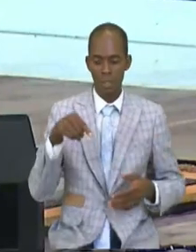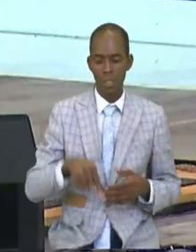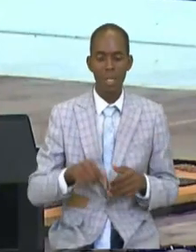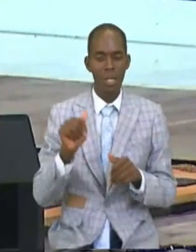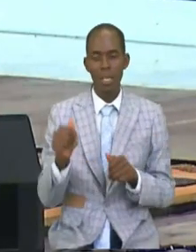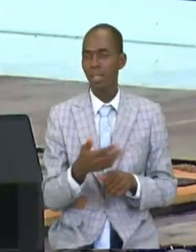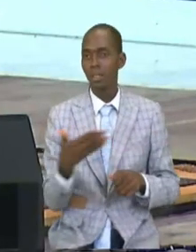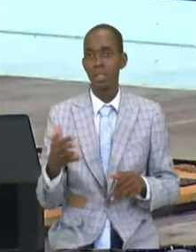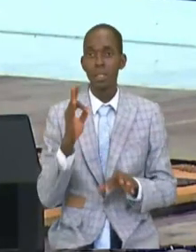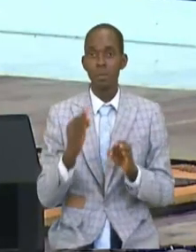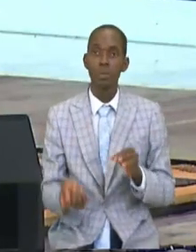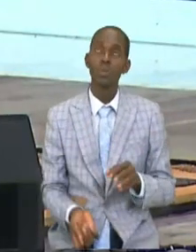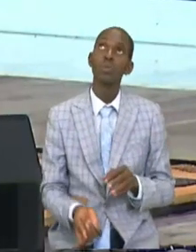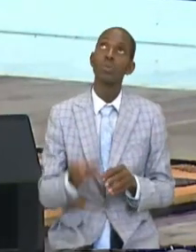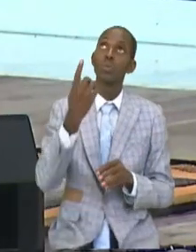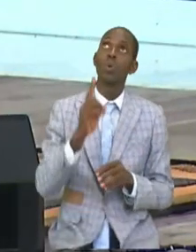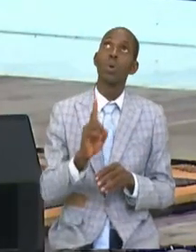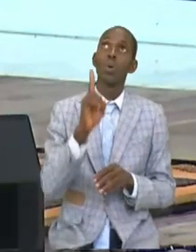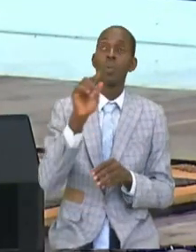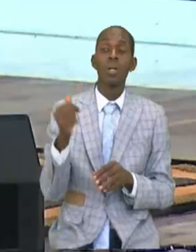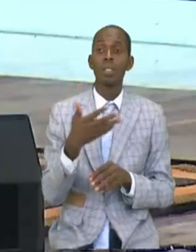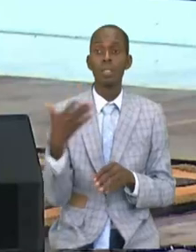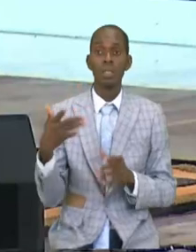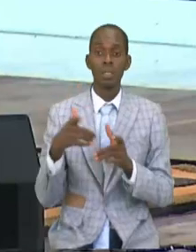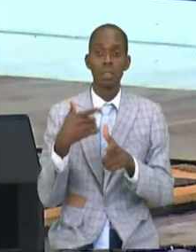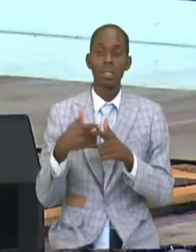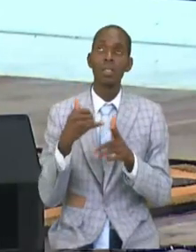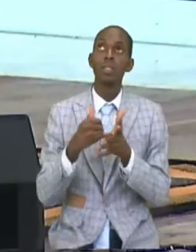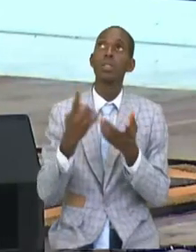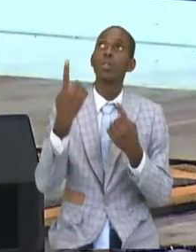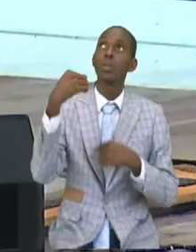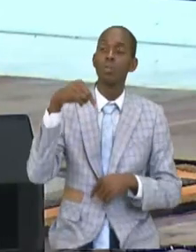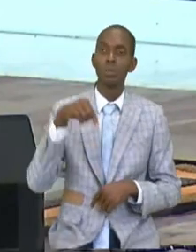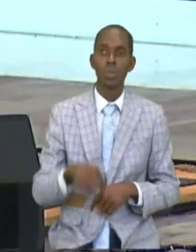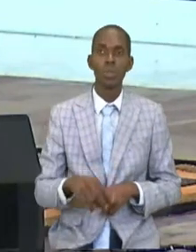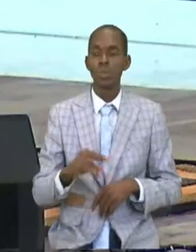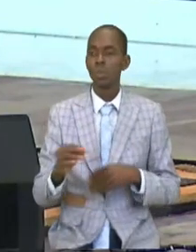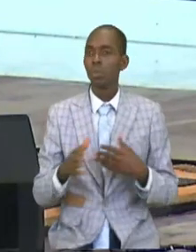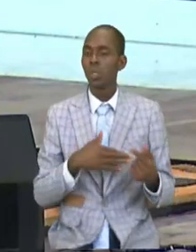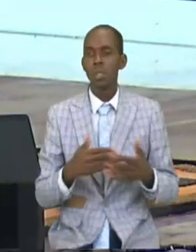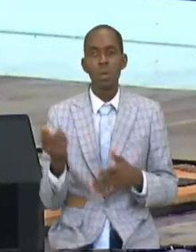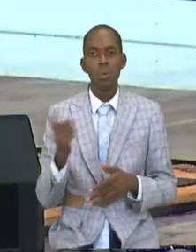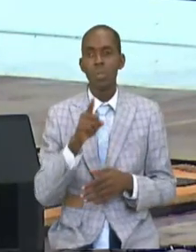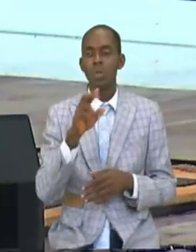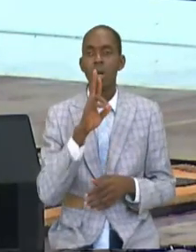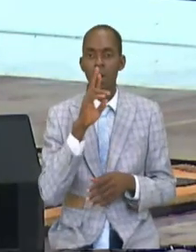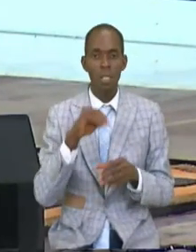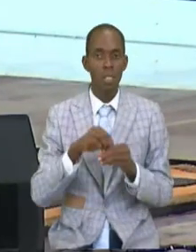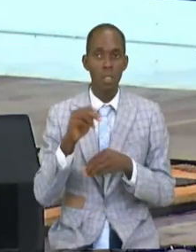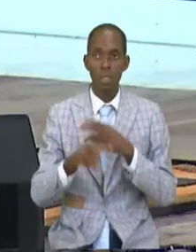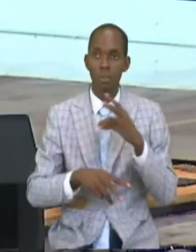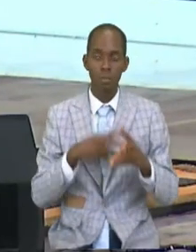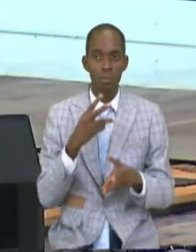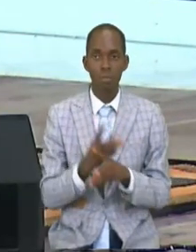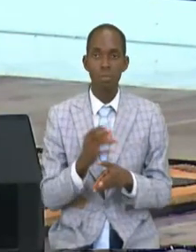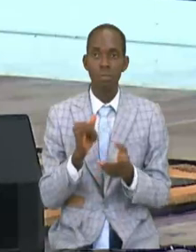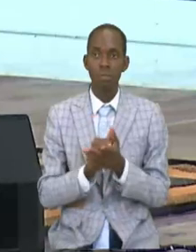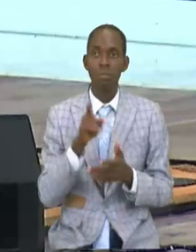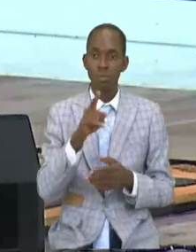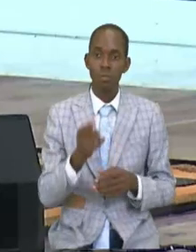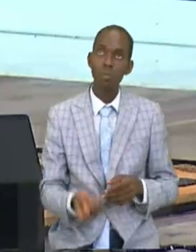le bas. Quand on jette quelque chose en l'air, la chose descend en bas. Peu importe là où vous êtes dans le monde, que